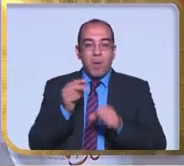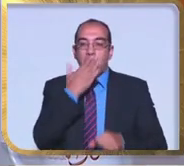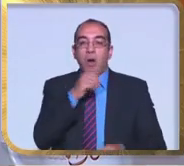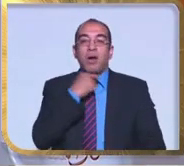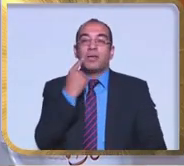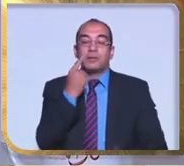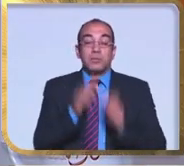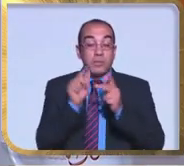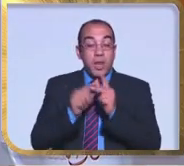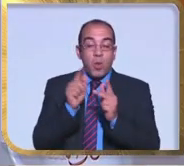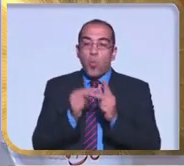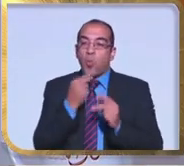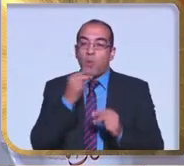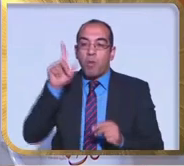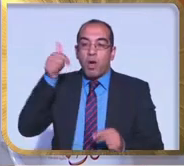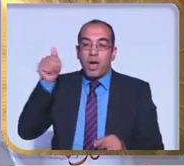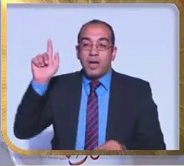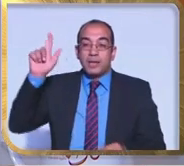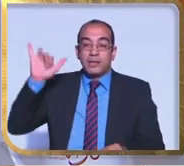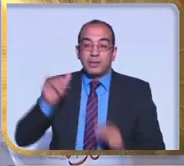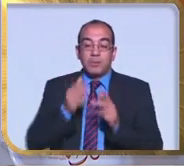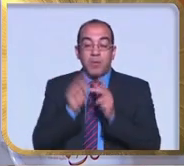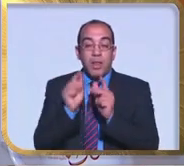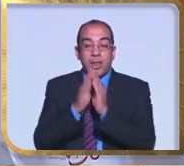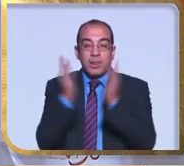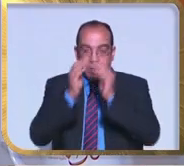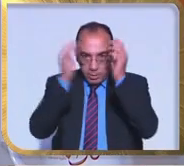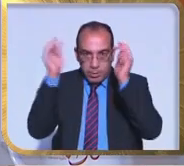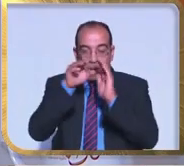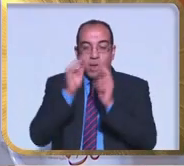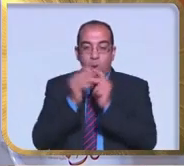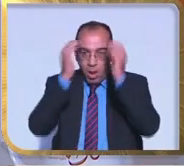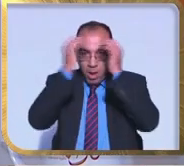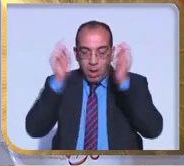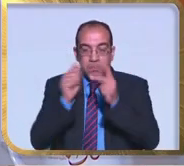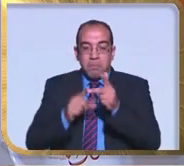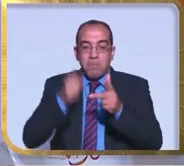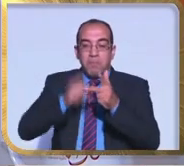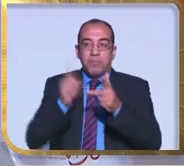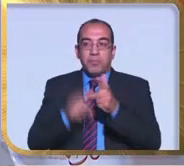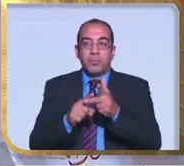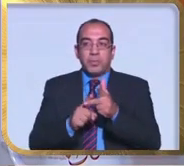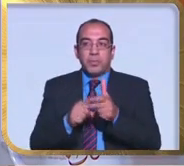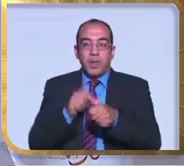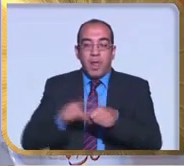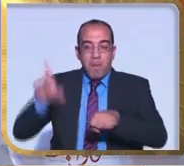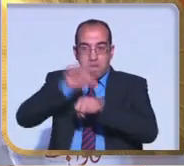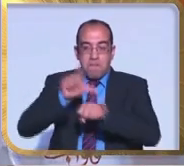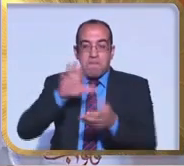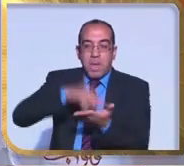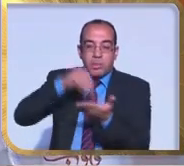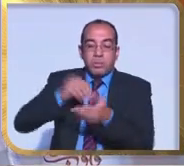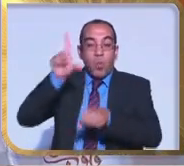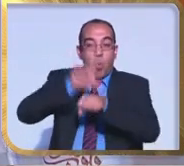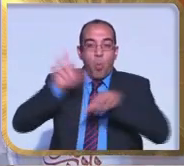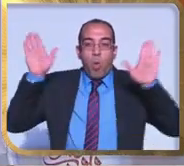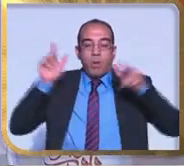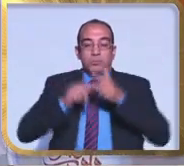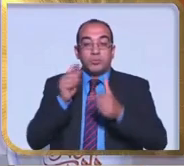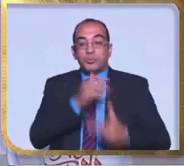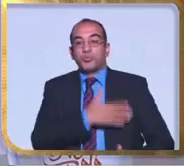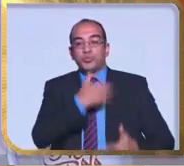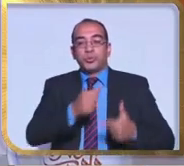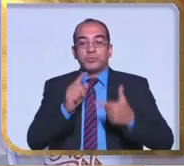البخاري بكتاب العلم اللي هو الكتاب الثالث بعد كتابي بدء الوحي وكتاب